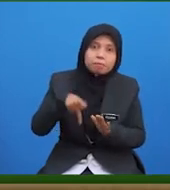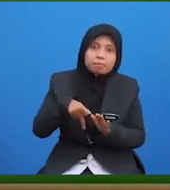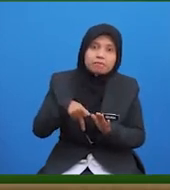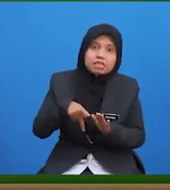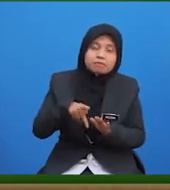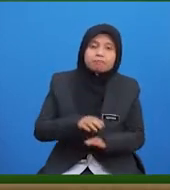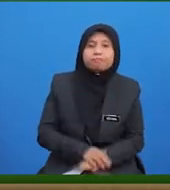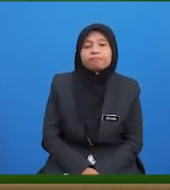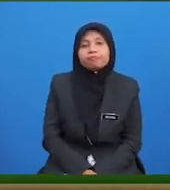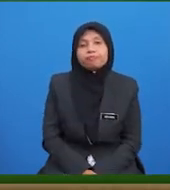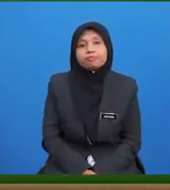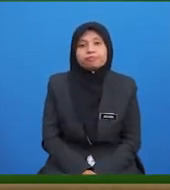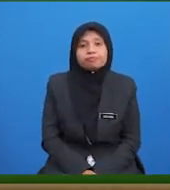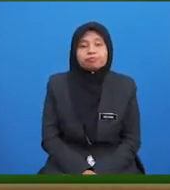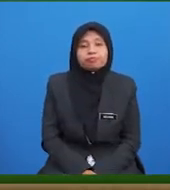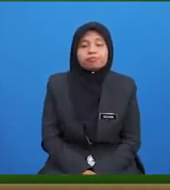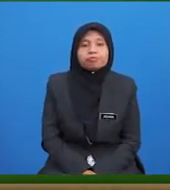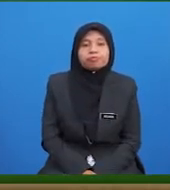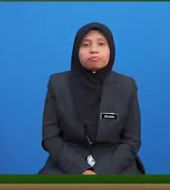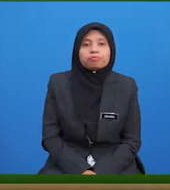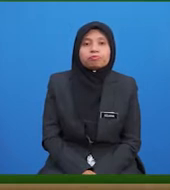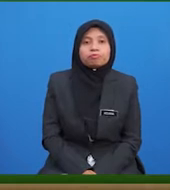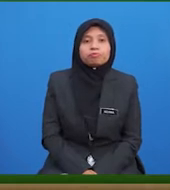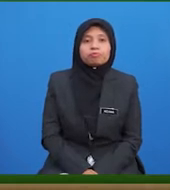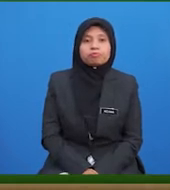dokumen HTML tersebut.